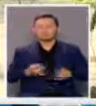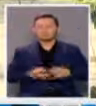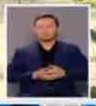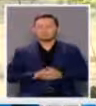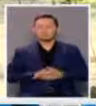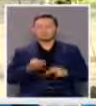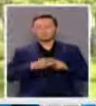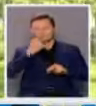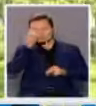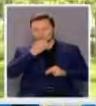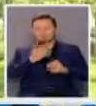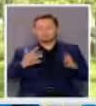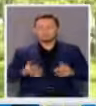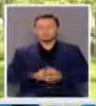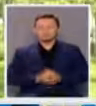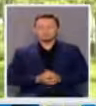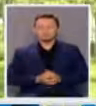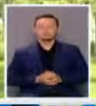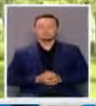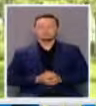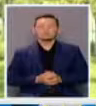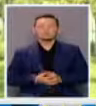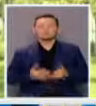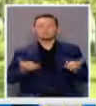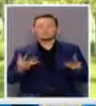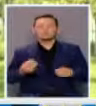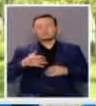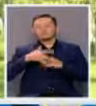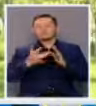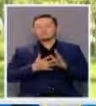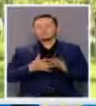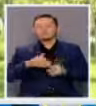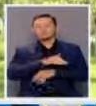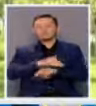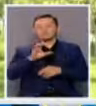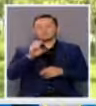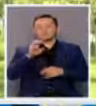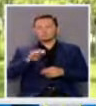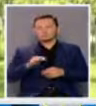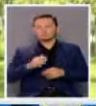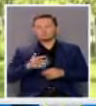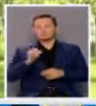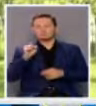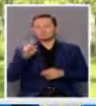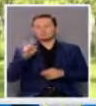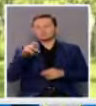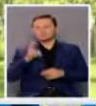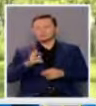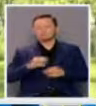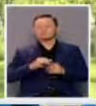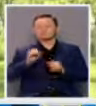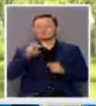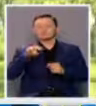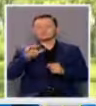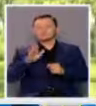Все, спасибо. В этом году мы по улице Асатпаева, Азаттык, потом Алиева посадили